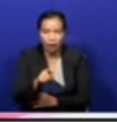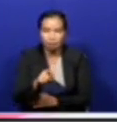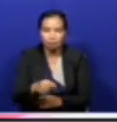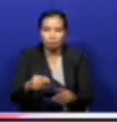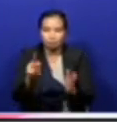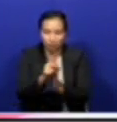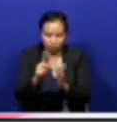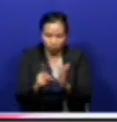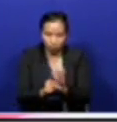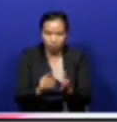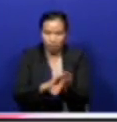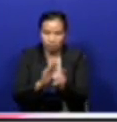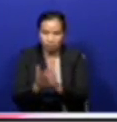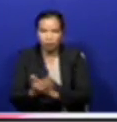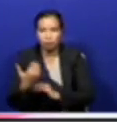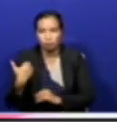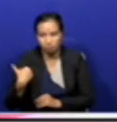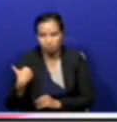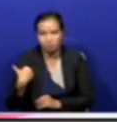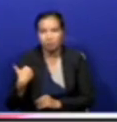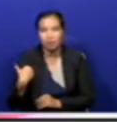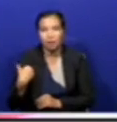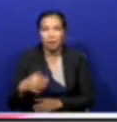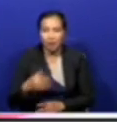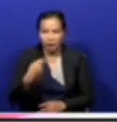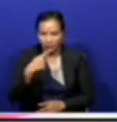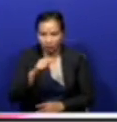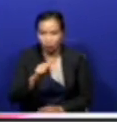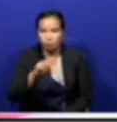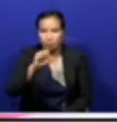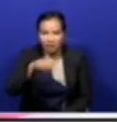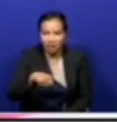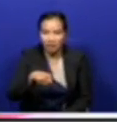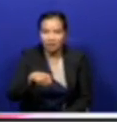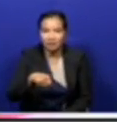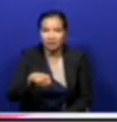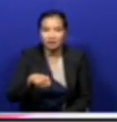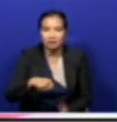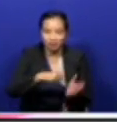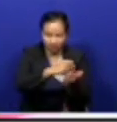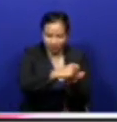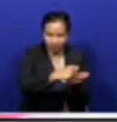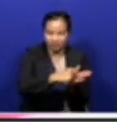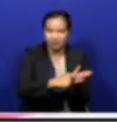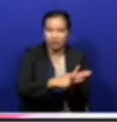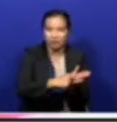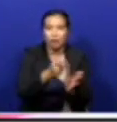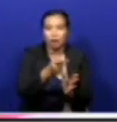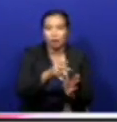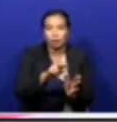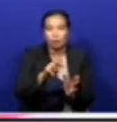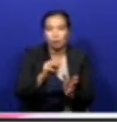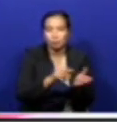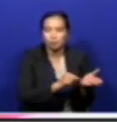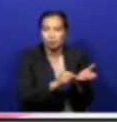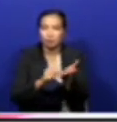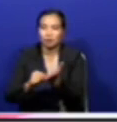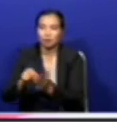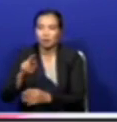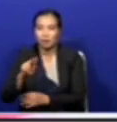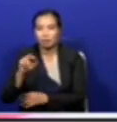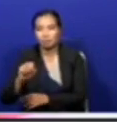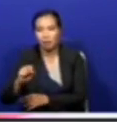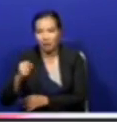ศหรือไม่ถ้าคณะมนตรีตอบมาว่าใช่เพราะมีร่างนี้ครม.ได้ทำเสนอไปที่รัฐสภาแล้ว